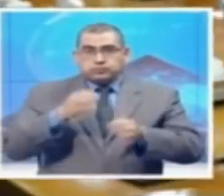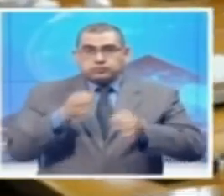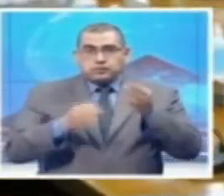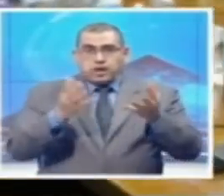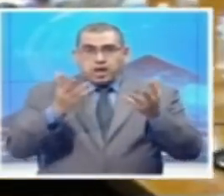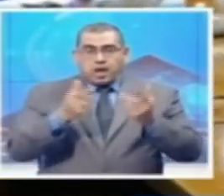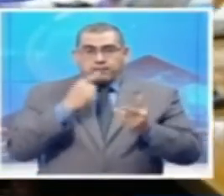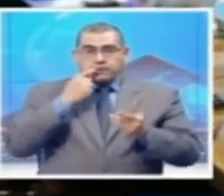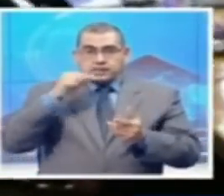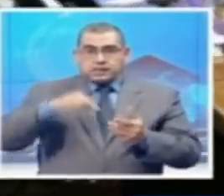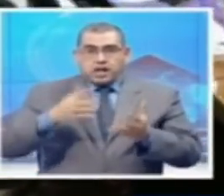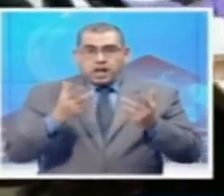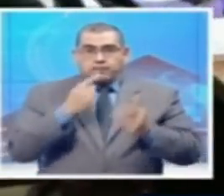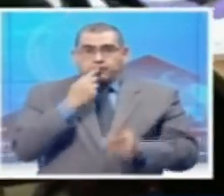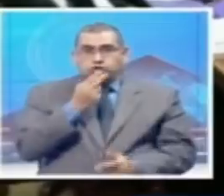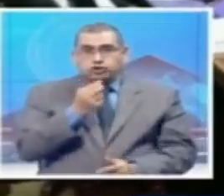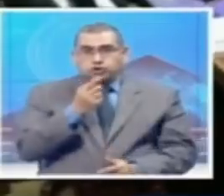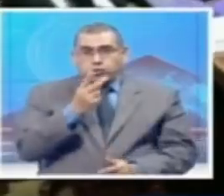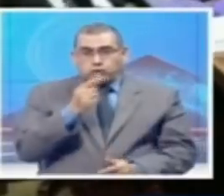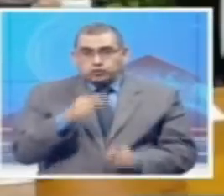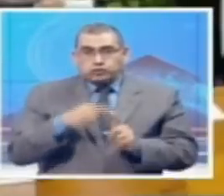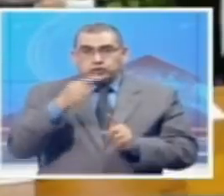التخطيطية للعام المالي المقبل